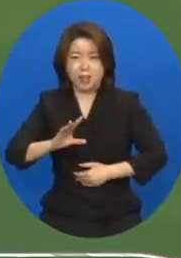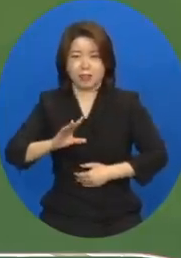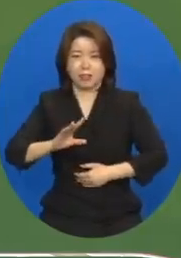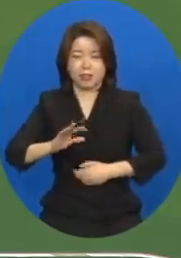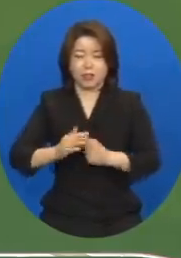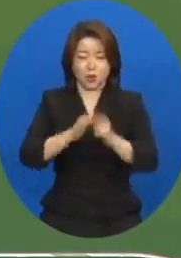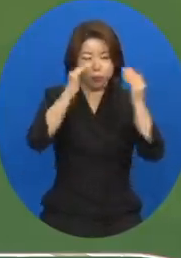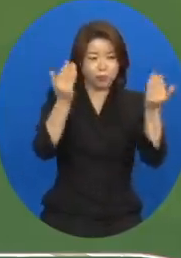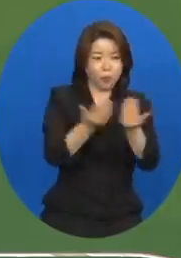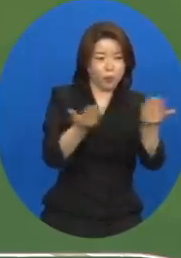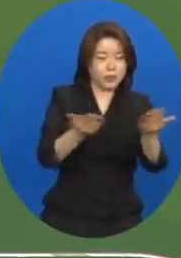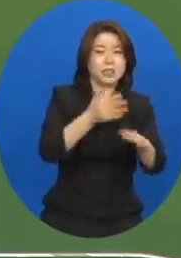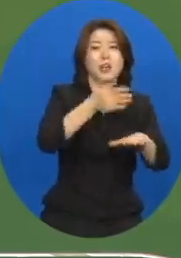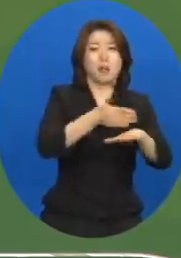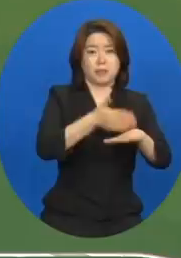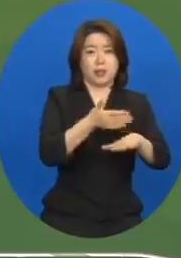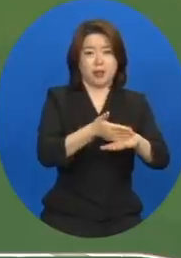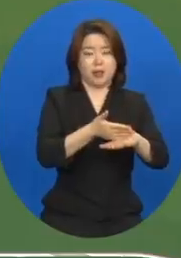일에 감사하고